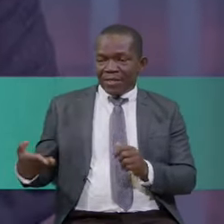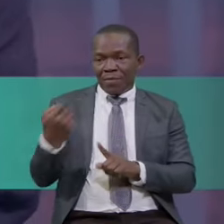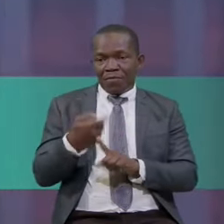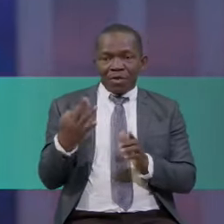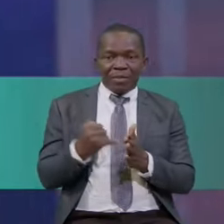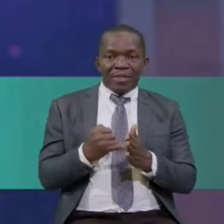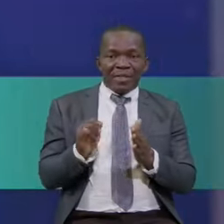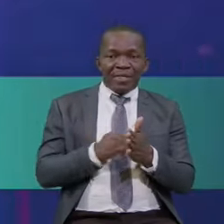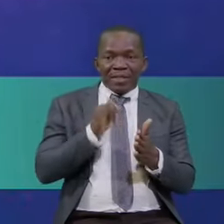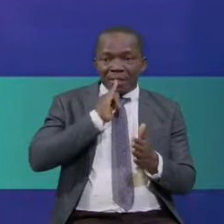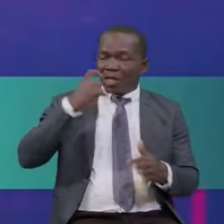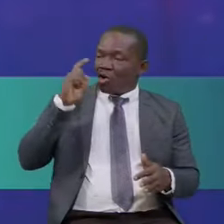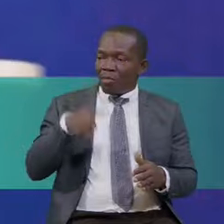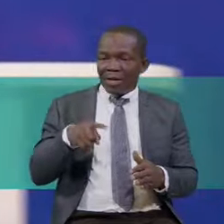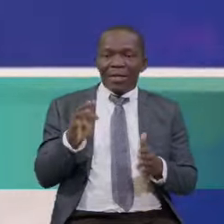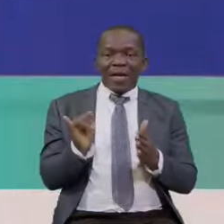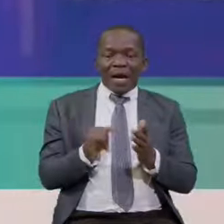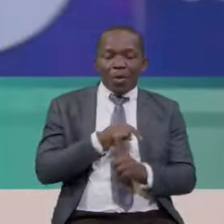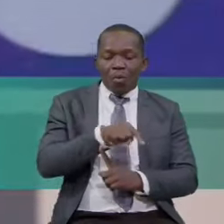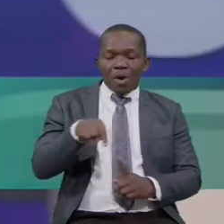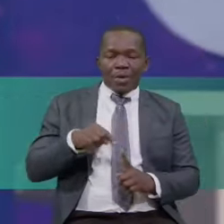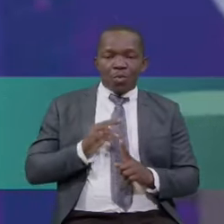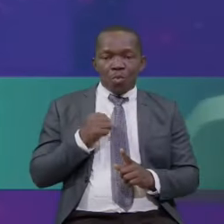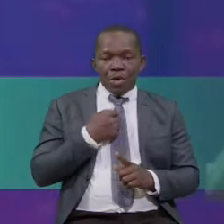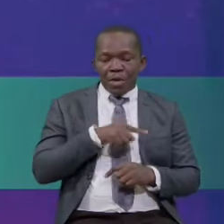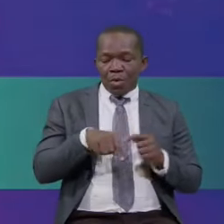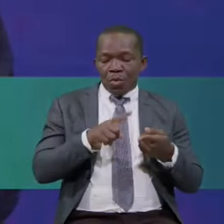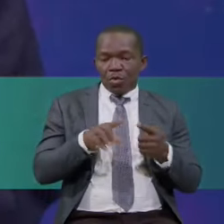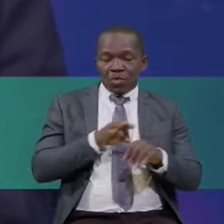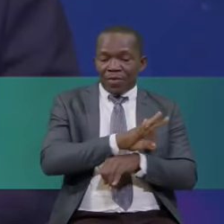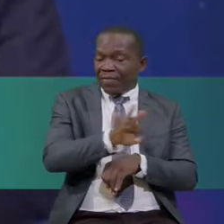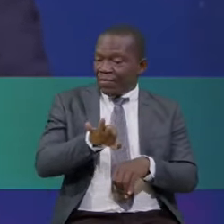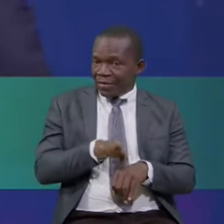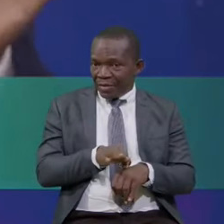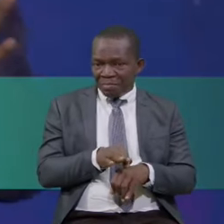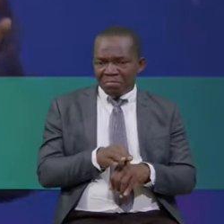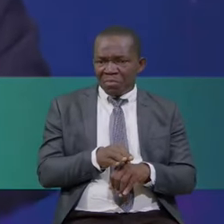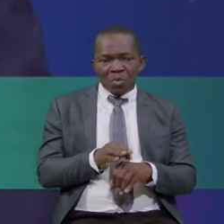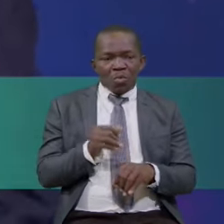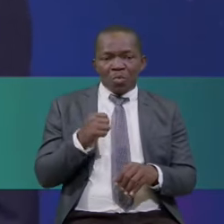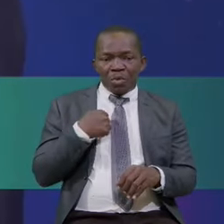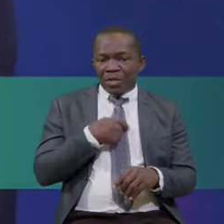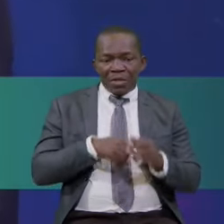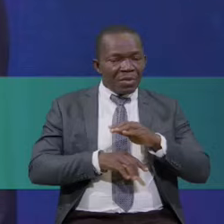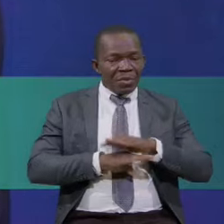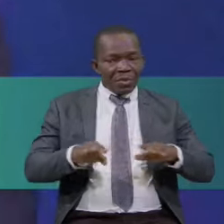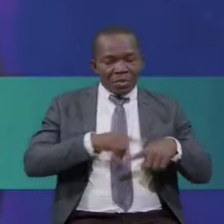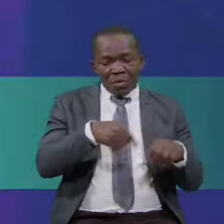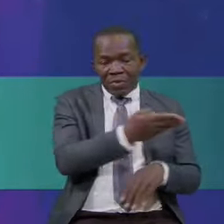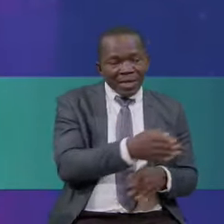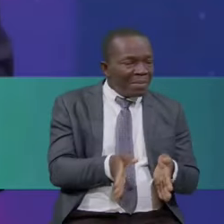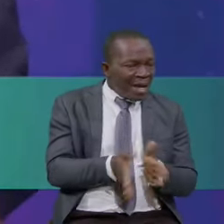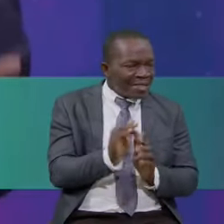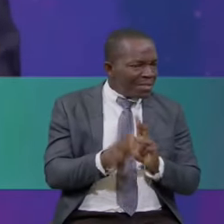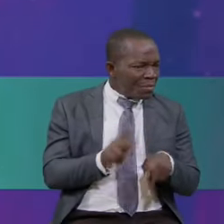allons sur le terrain nous n'allons pas en demandant les gens là-bas qu'est-ce que tu qu'est-ce que vous voulez que je vous dise qu'est-ce que vous voulez que je vous enseigne nous avons déjà le